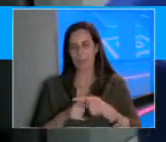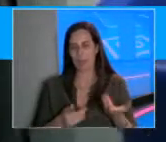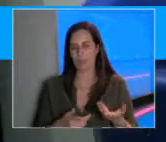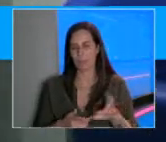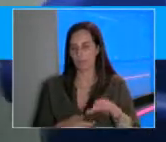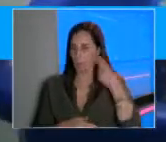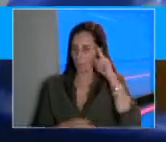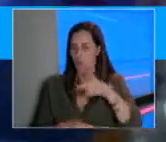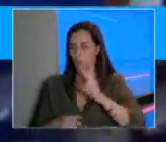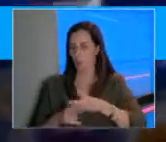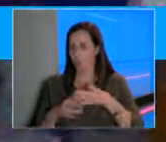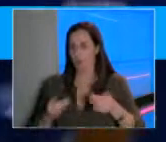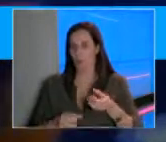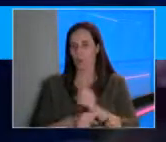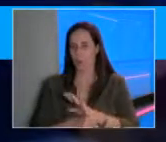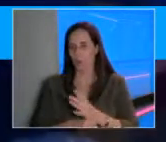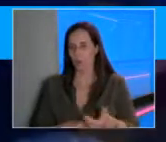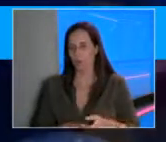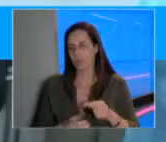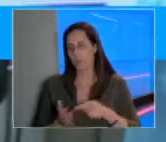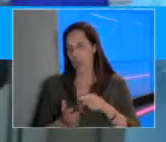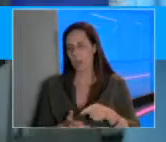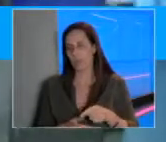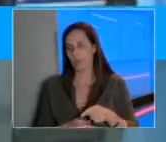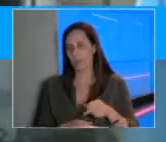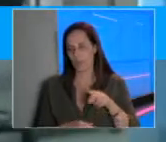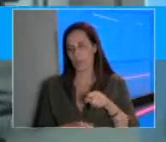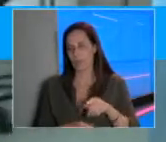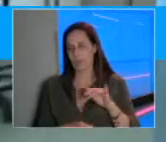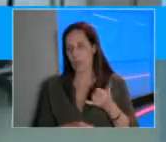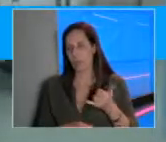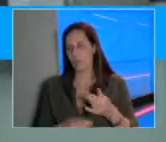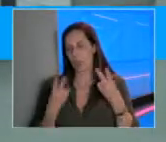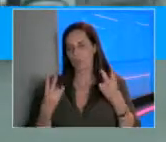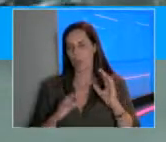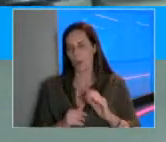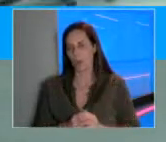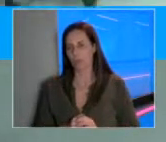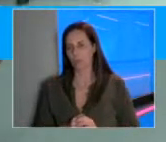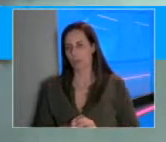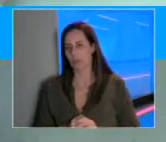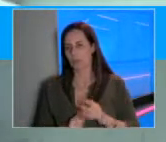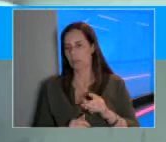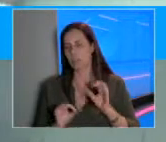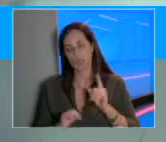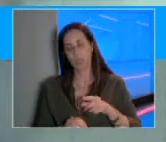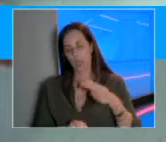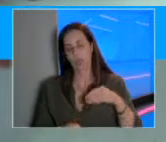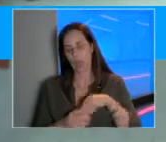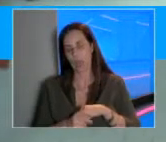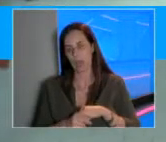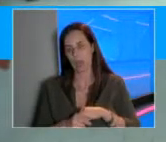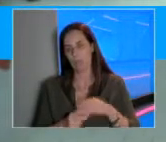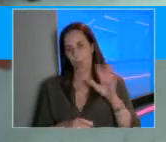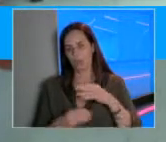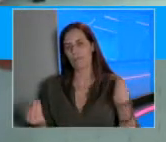אומרת הוא אפילו לא יודע שהוא נדבק. ולכן יש לזה כן כנראה משמעות, וזה צריך להיות חלק